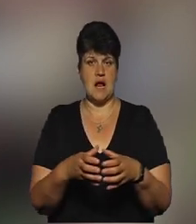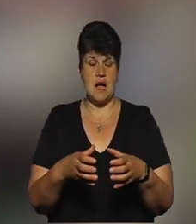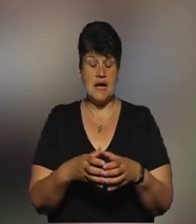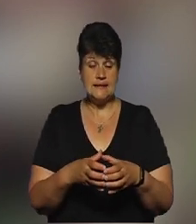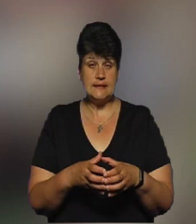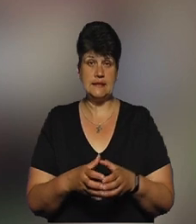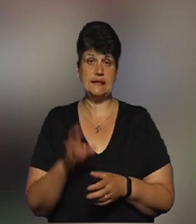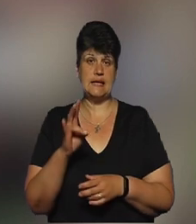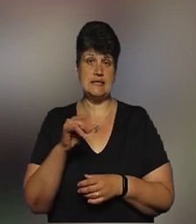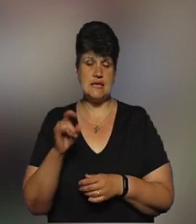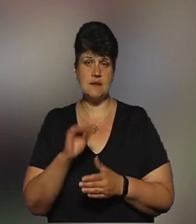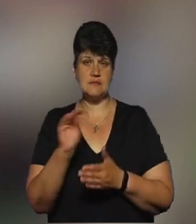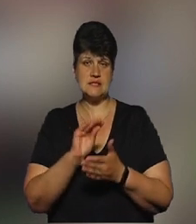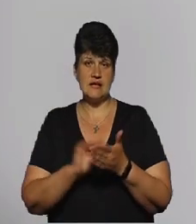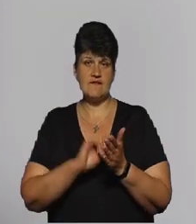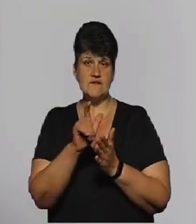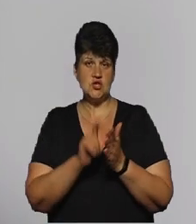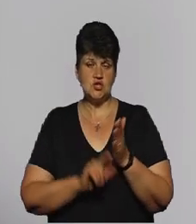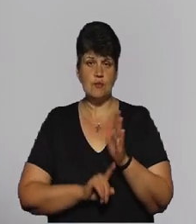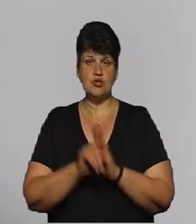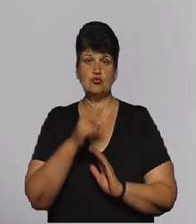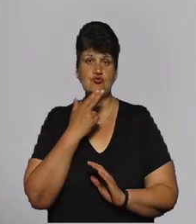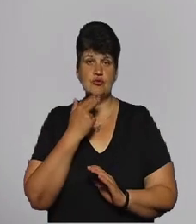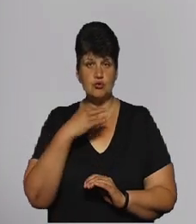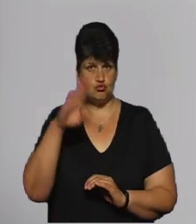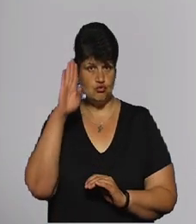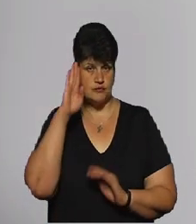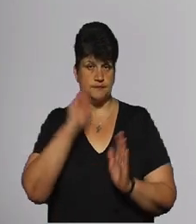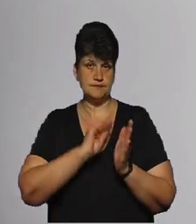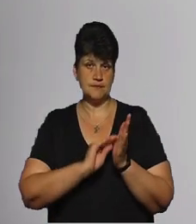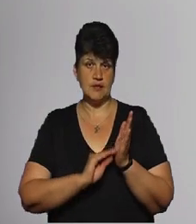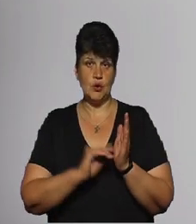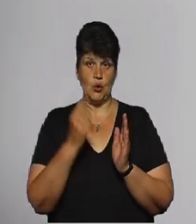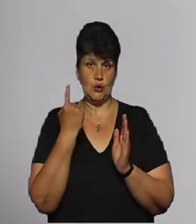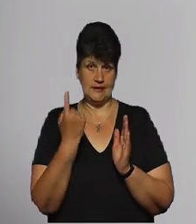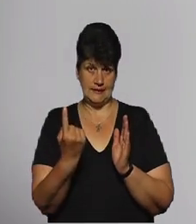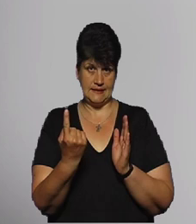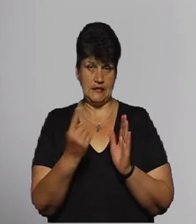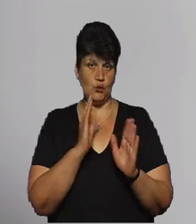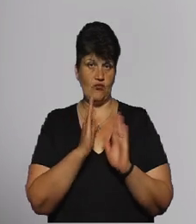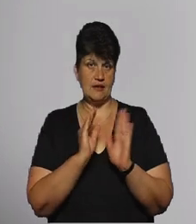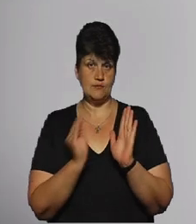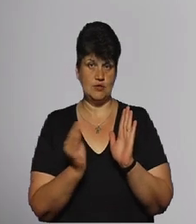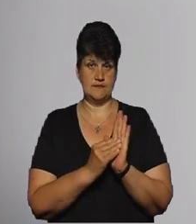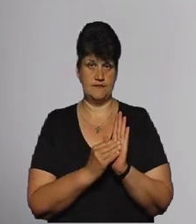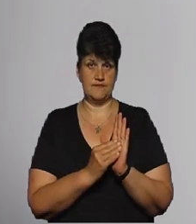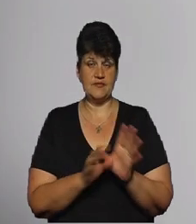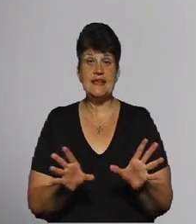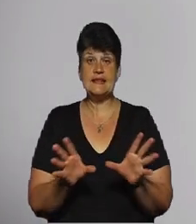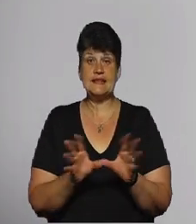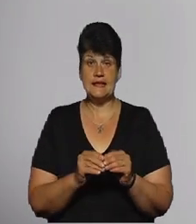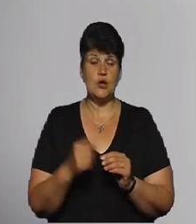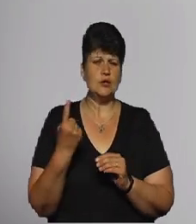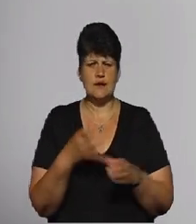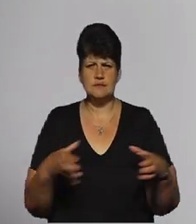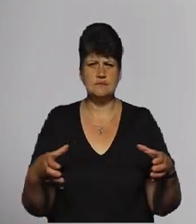Назар писав вірші. На початку червня чоловік опублікував один з них у Фейсбуці. Єднайтеся в одне єдине,